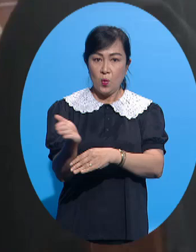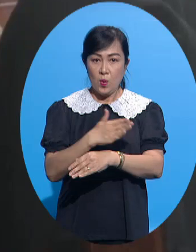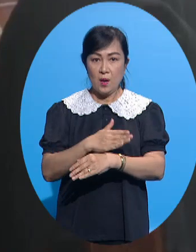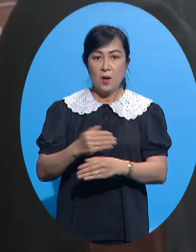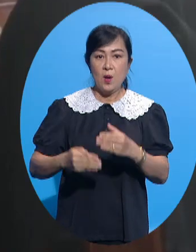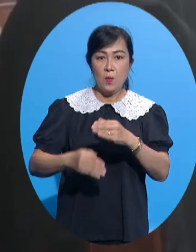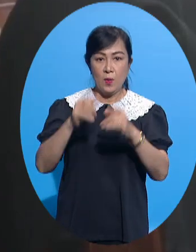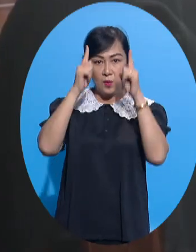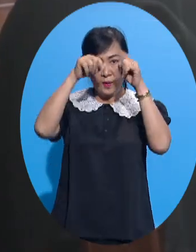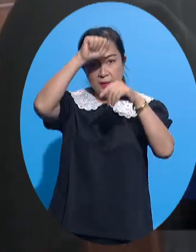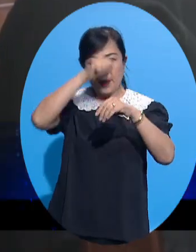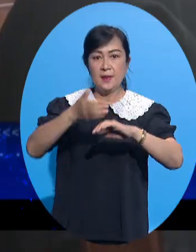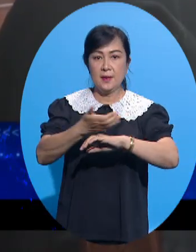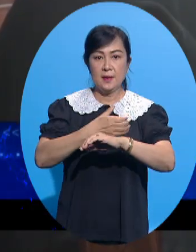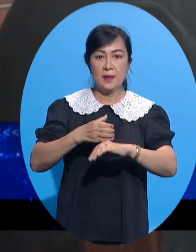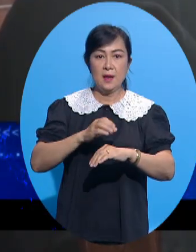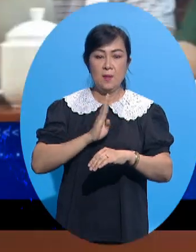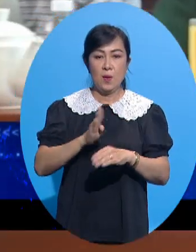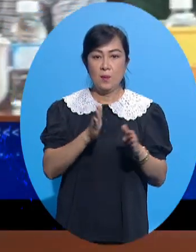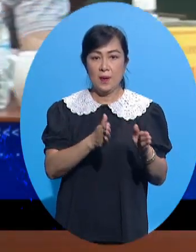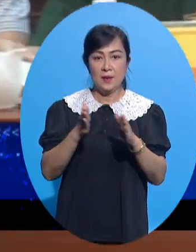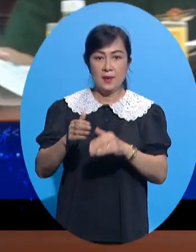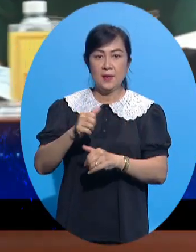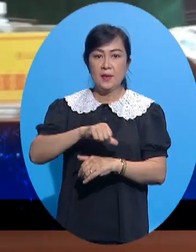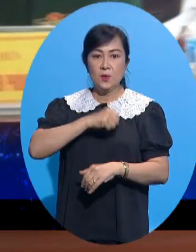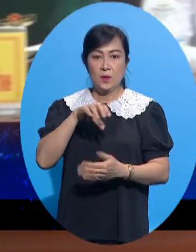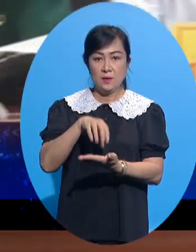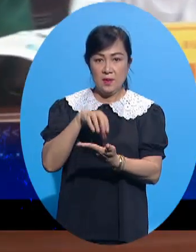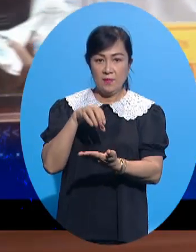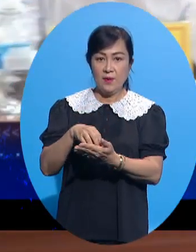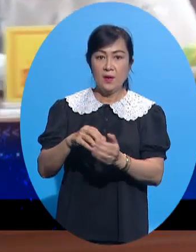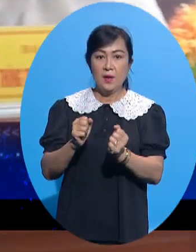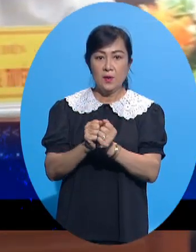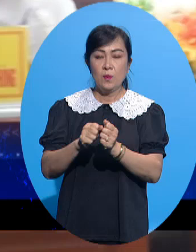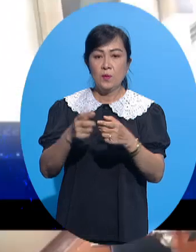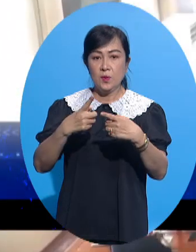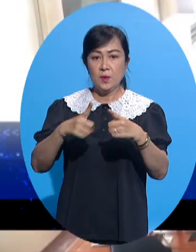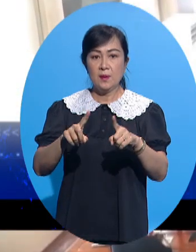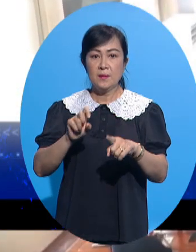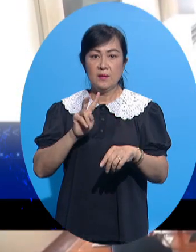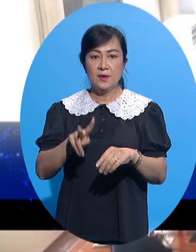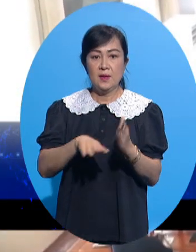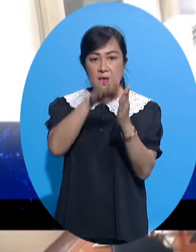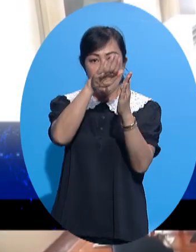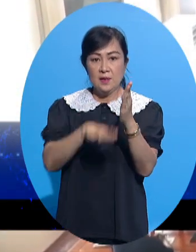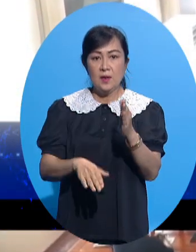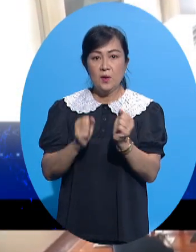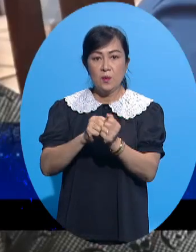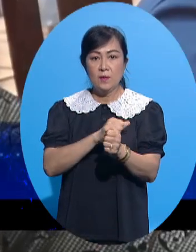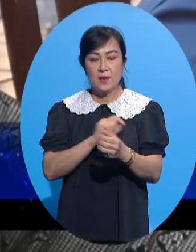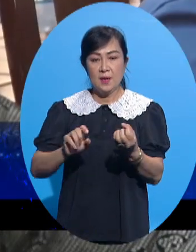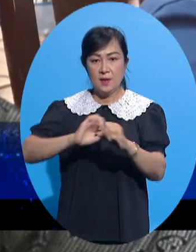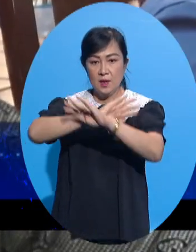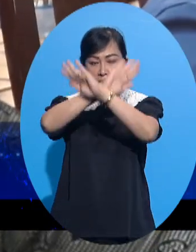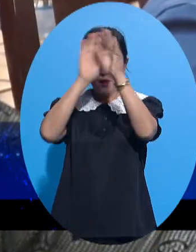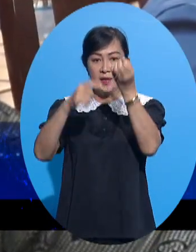thời gian qua với sự ủng hộ của lãnh đạo Đảng nhà nước các bộ ban ngành chính quyền địa phương và sự đồng hành của nhiều doanh nghiệp đơn vị chương trình Cùng ngư dân thấp